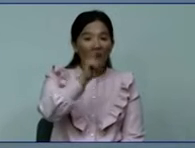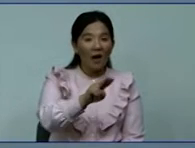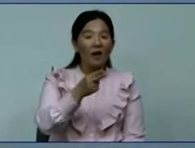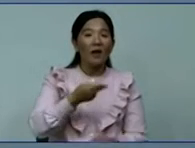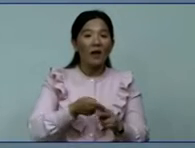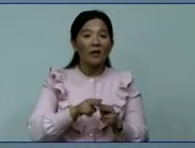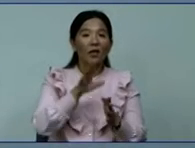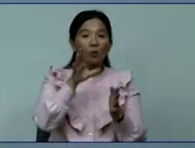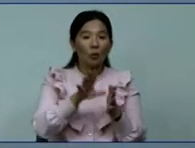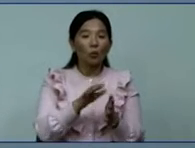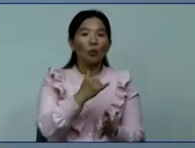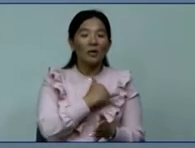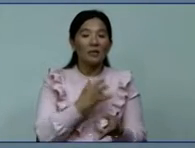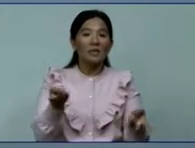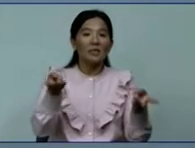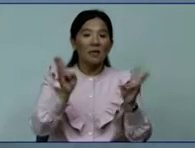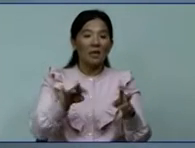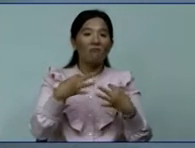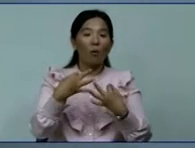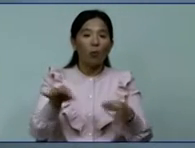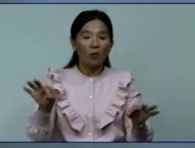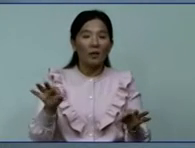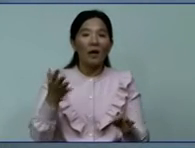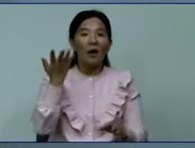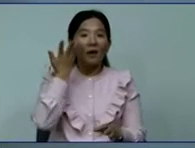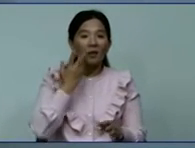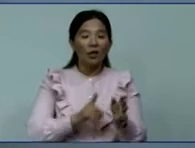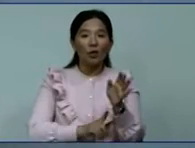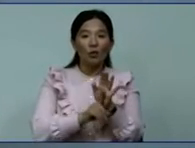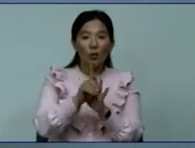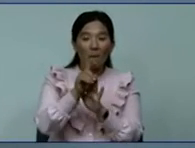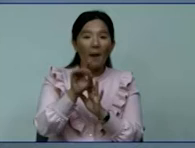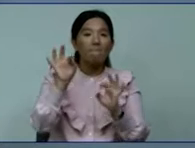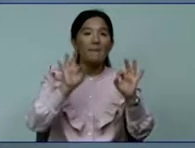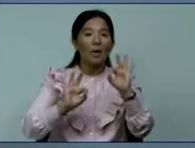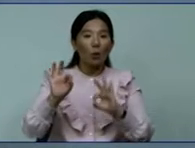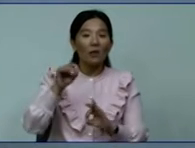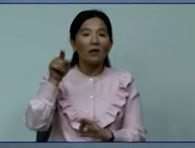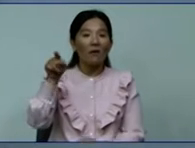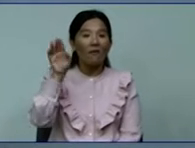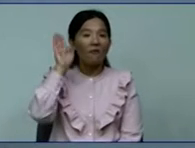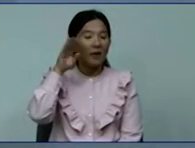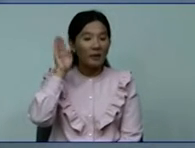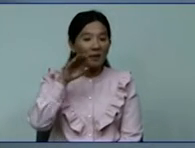нас остались свободными. Когда идет присоединение молекулы воды